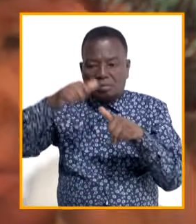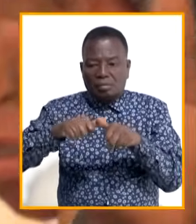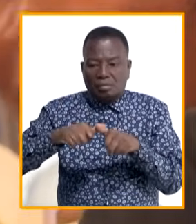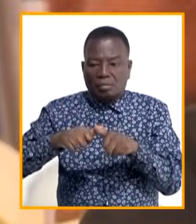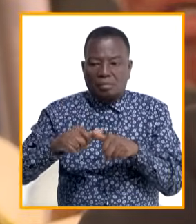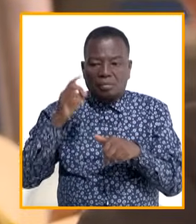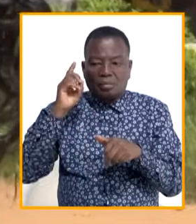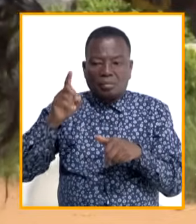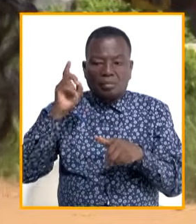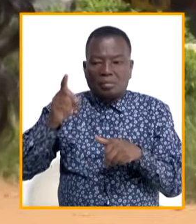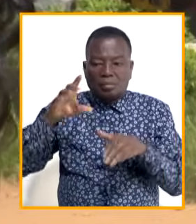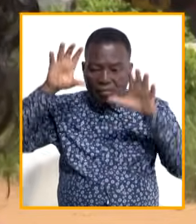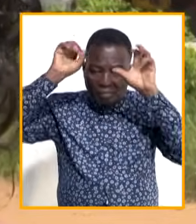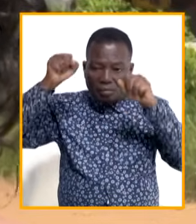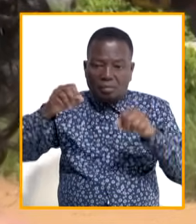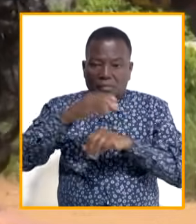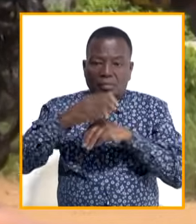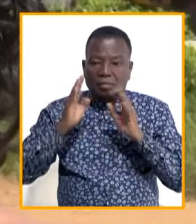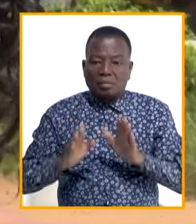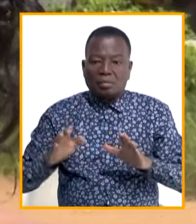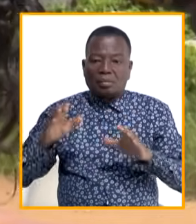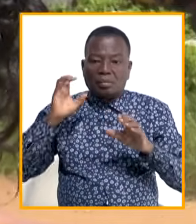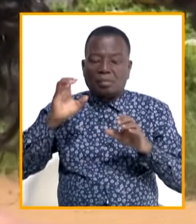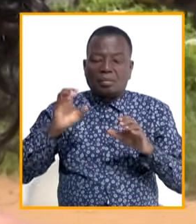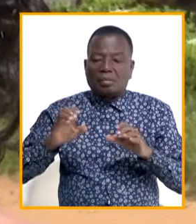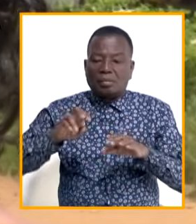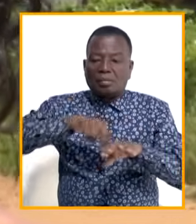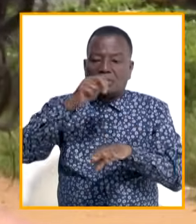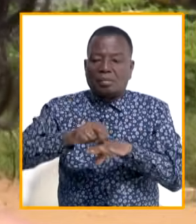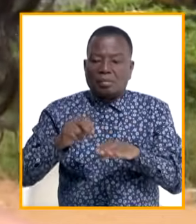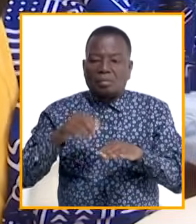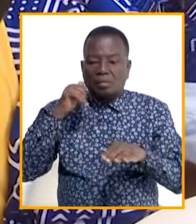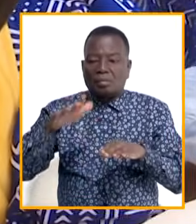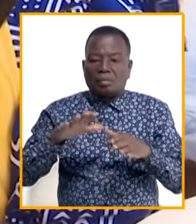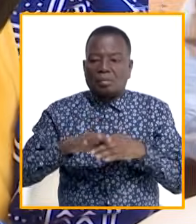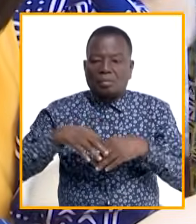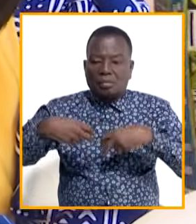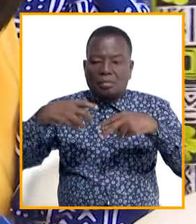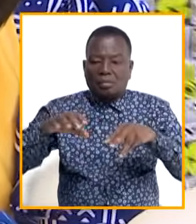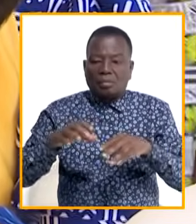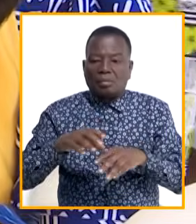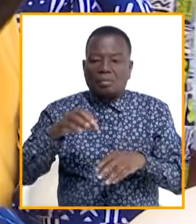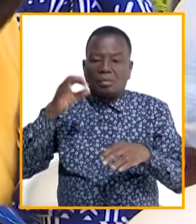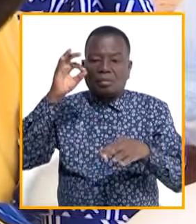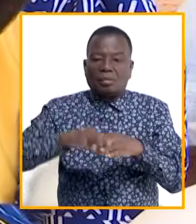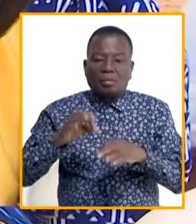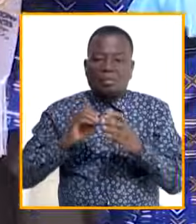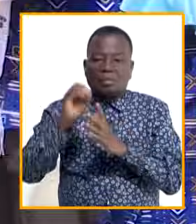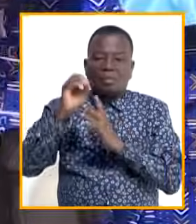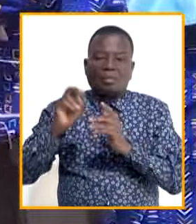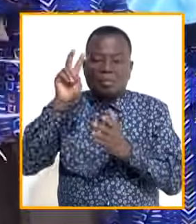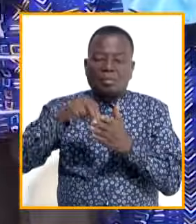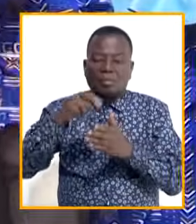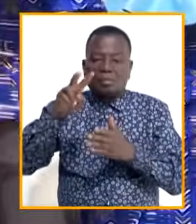du discours de la présidente du bureau de la Conférence nationale des femmes du secteur commerce. Élue en octobre